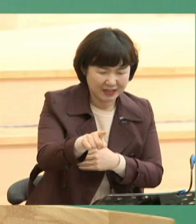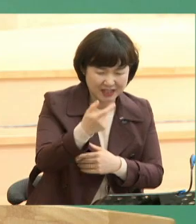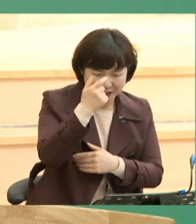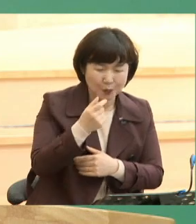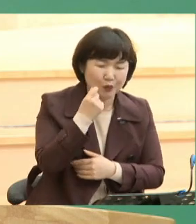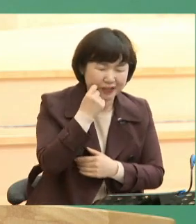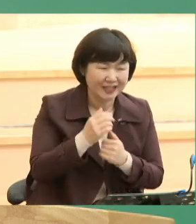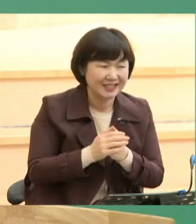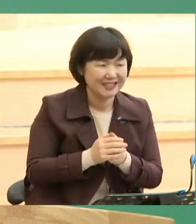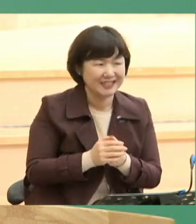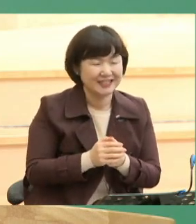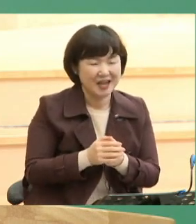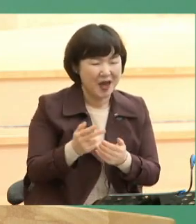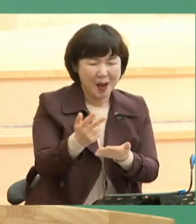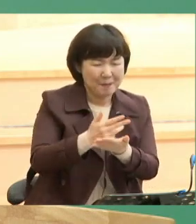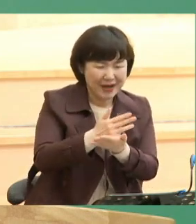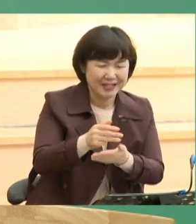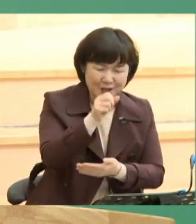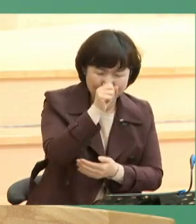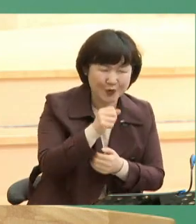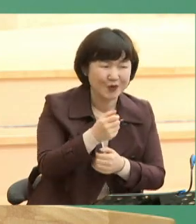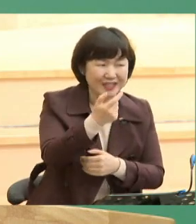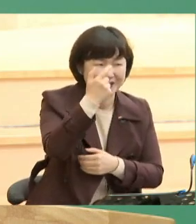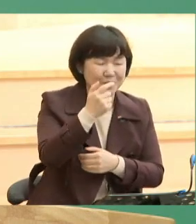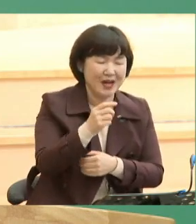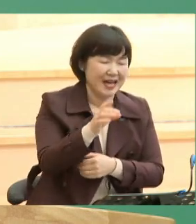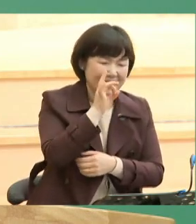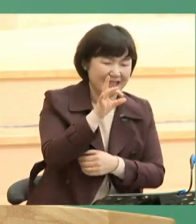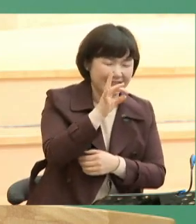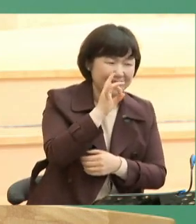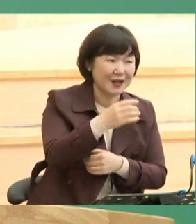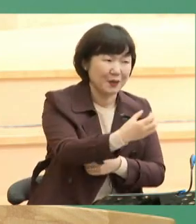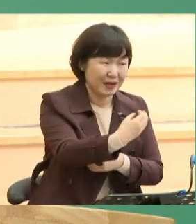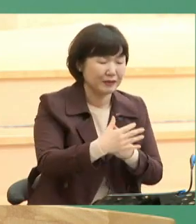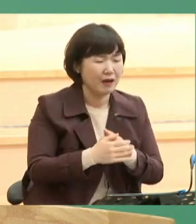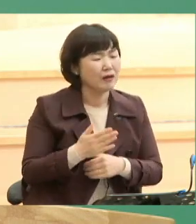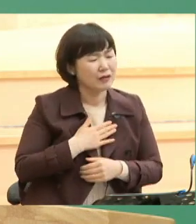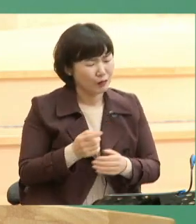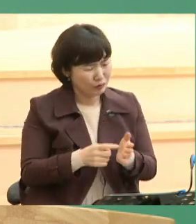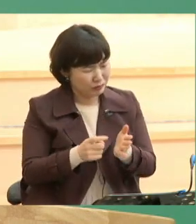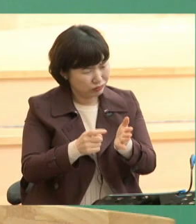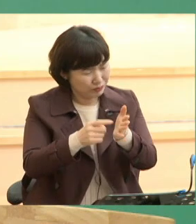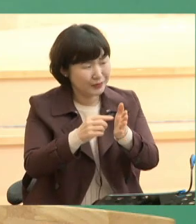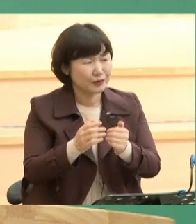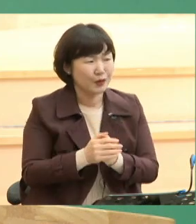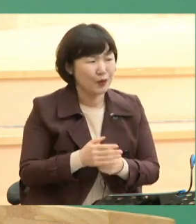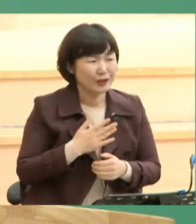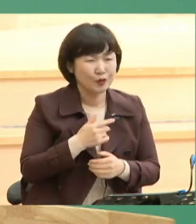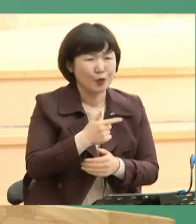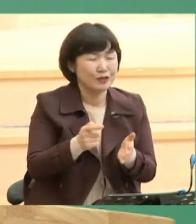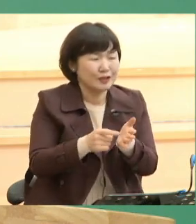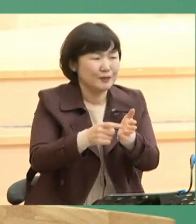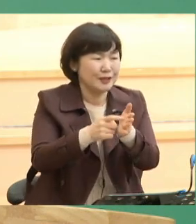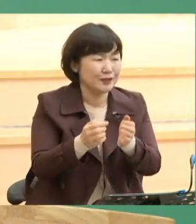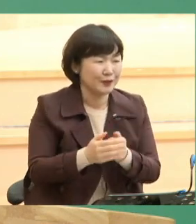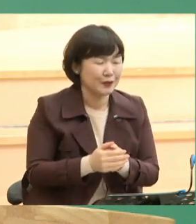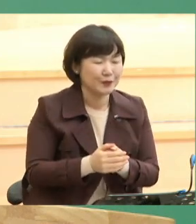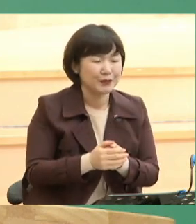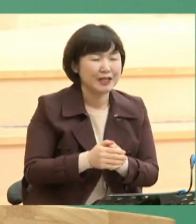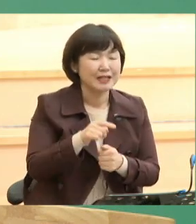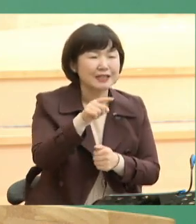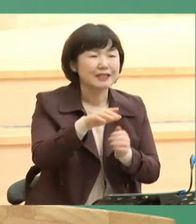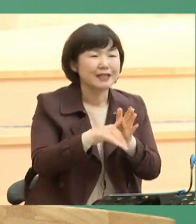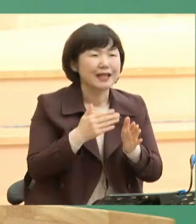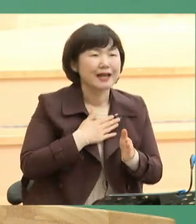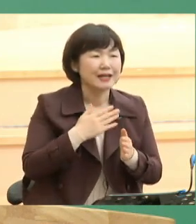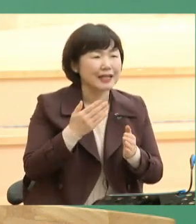8.5 편한 뭐 그런 기도를 하지 그렇게 생각하실 수 저도 급해 써요 잠 그 팔 수가 있습니까 그 당시에